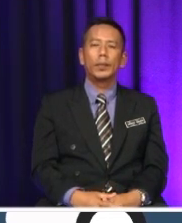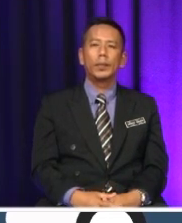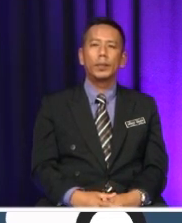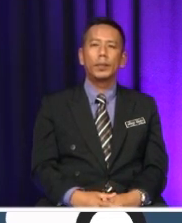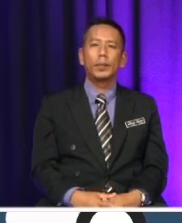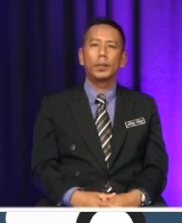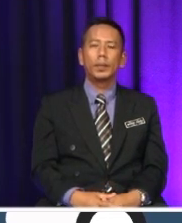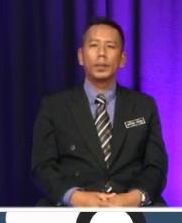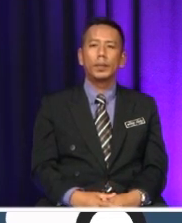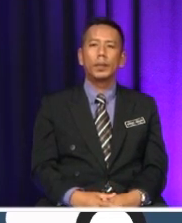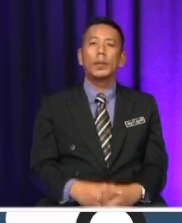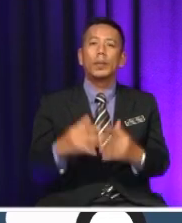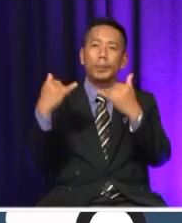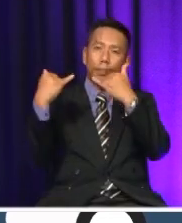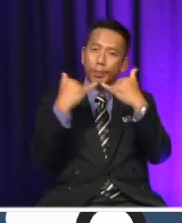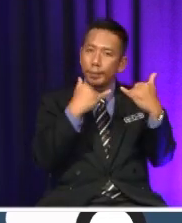boleh juga